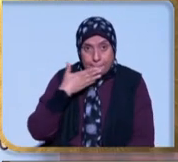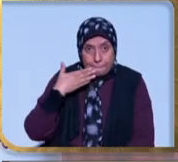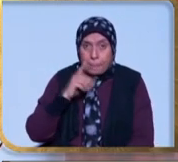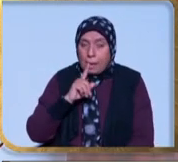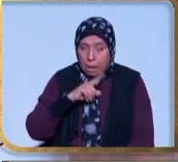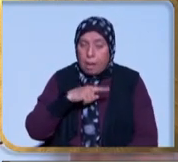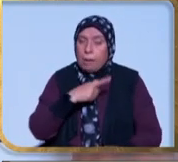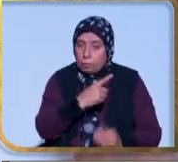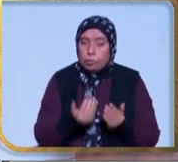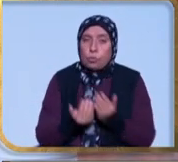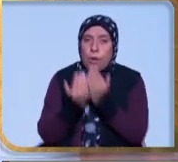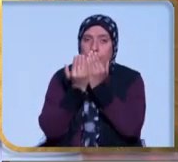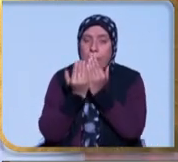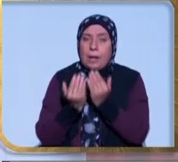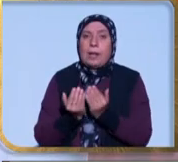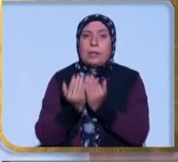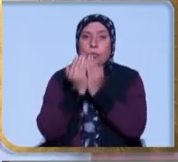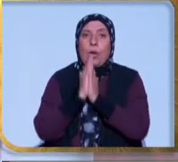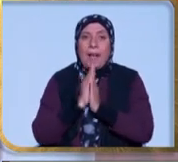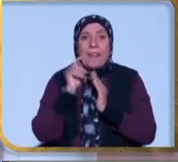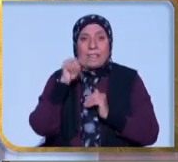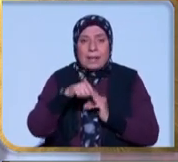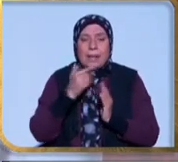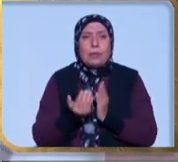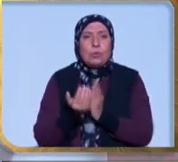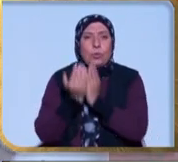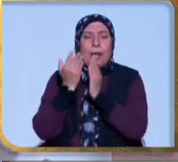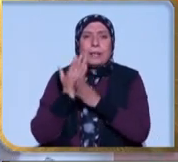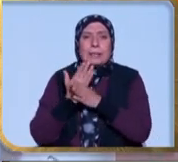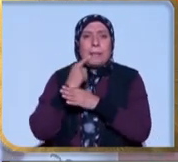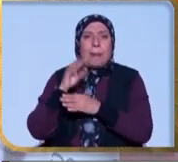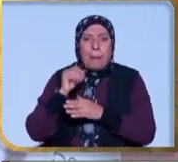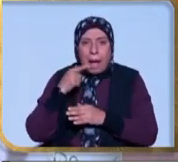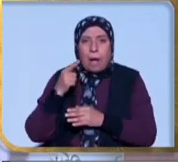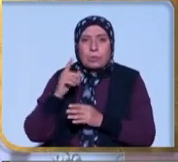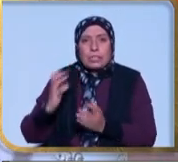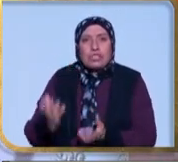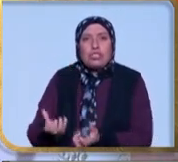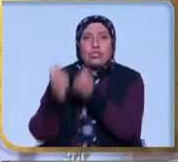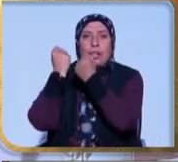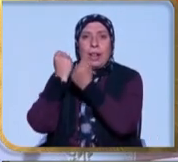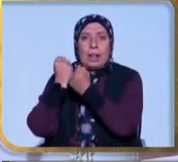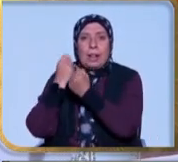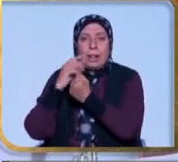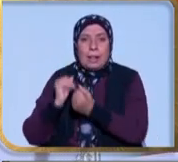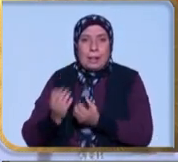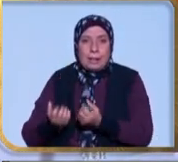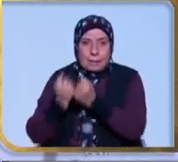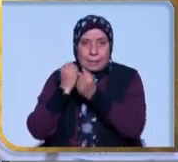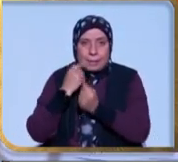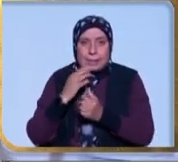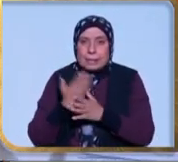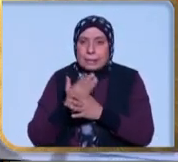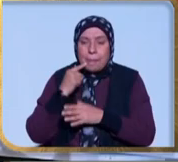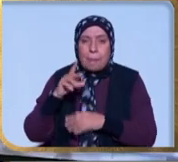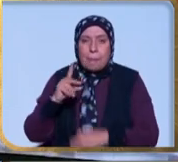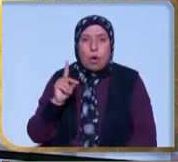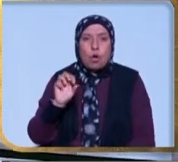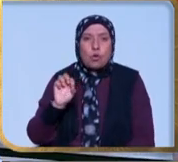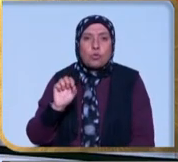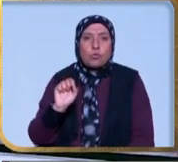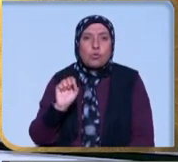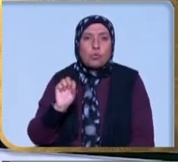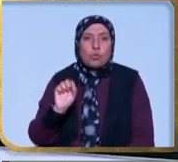ده، واستقر نزول واستقرت السماء بدل الأمطار العنيفة العاتية اللي زي الطوفان، استقر